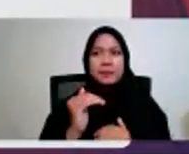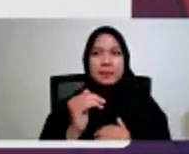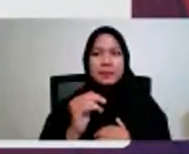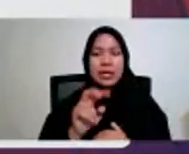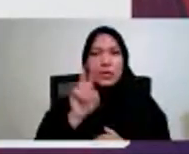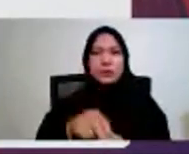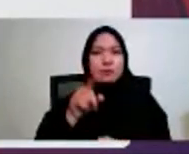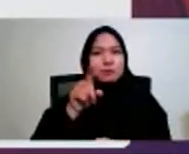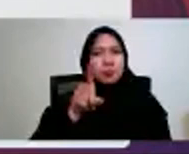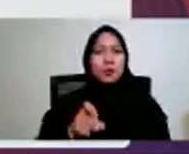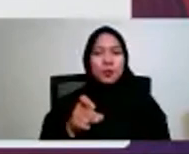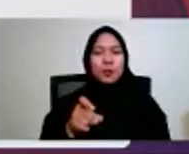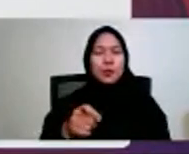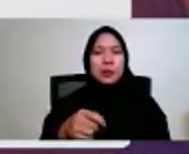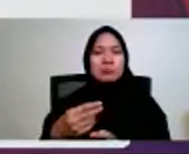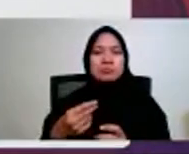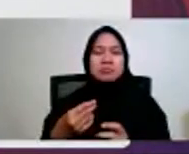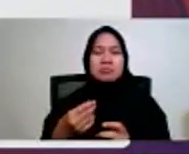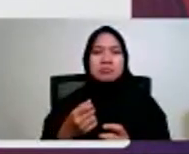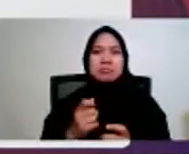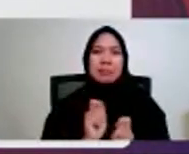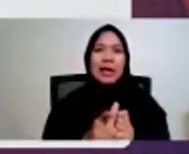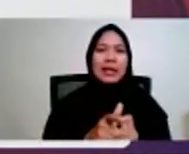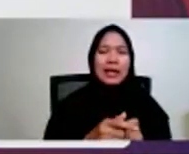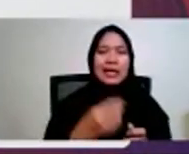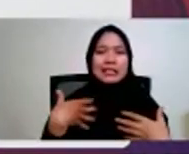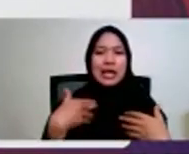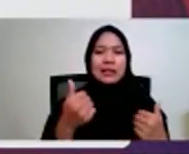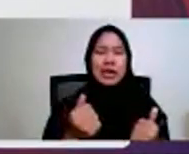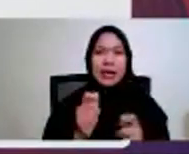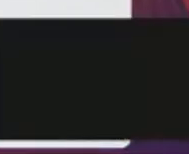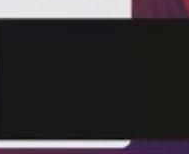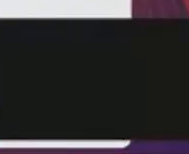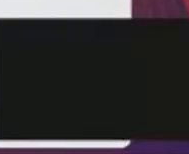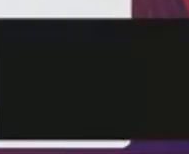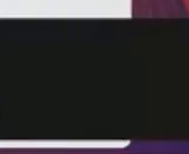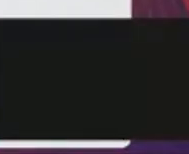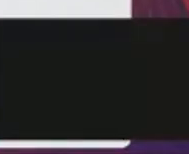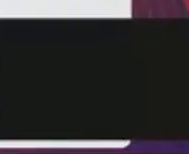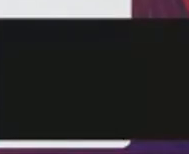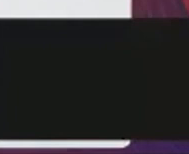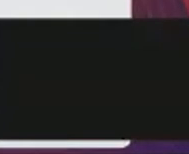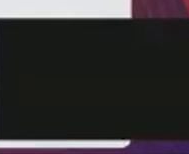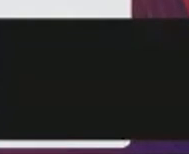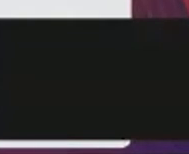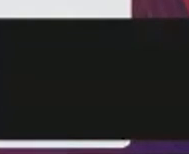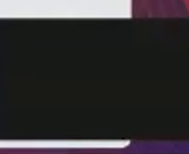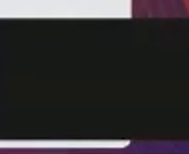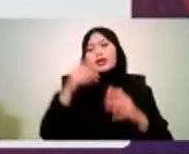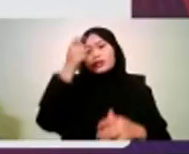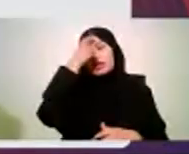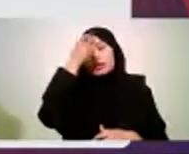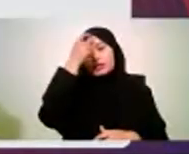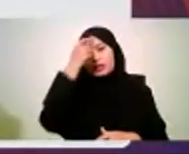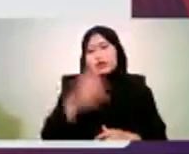itu harus diperlukan untuk membiayai kesehatan untuk beli oksigen untuk bisa menyiapkan Rumah Sakit bahkan